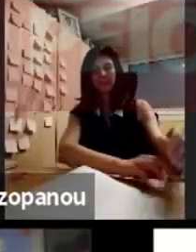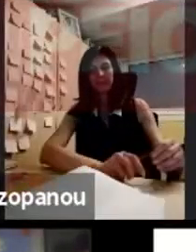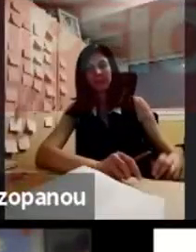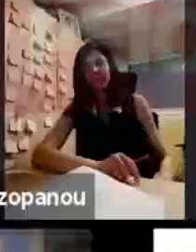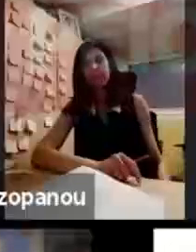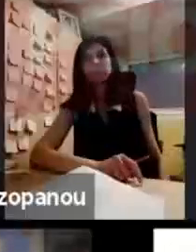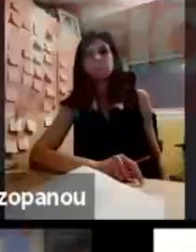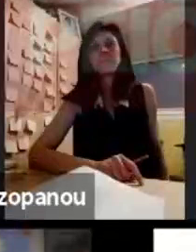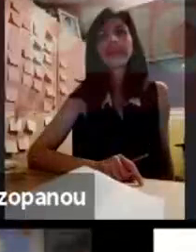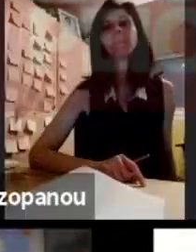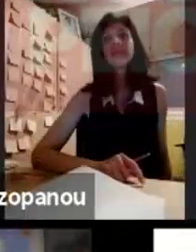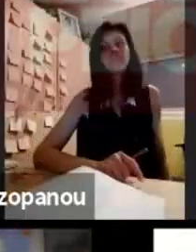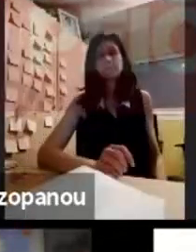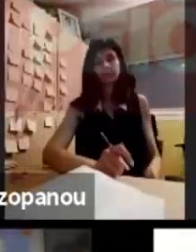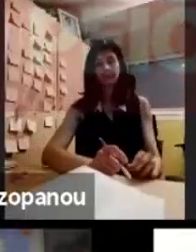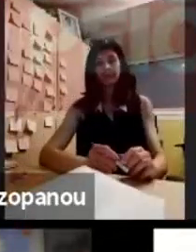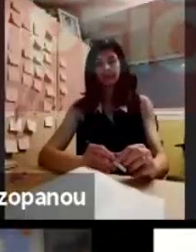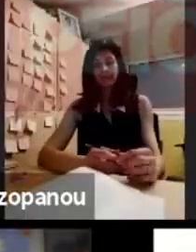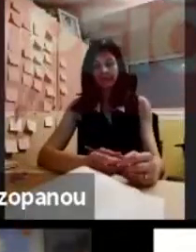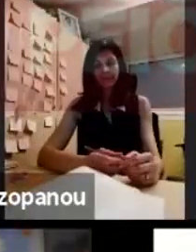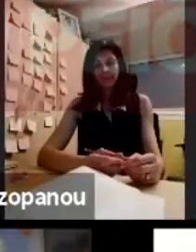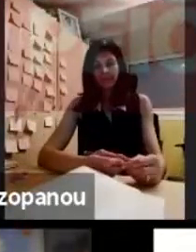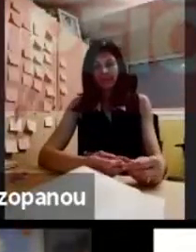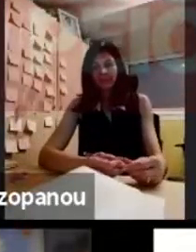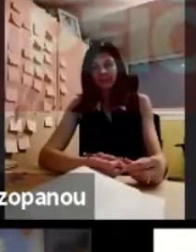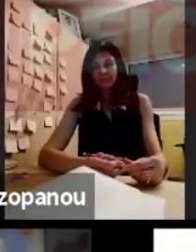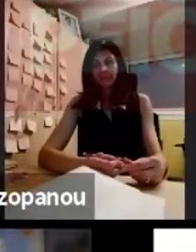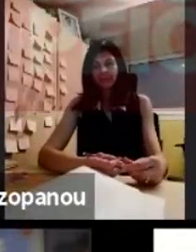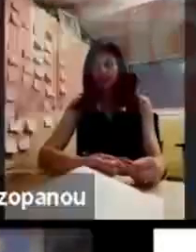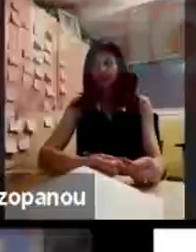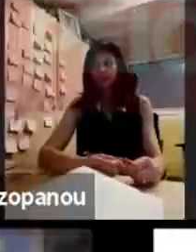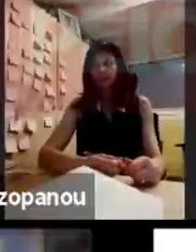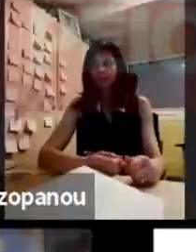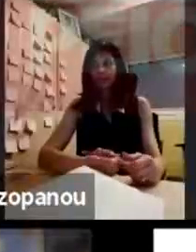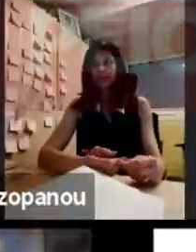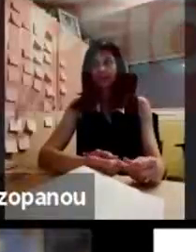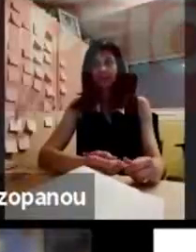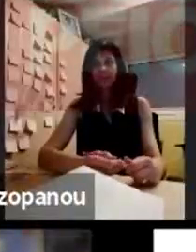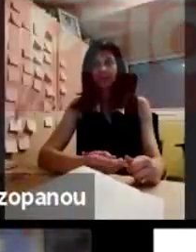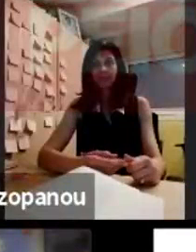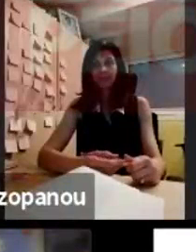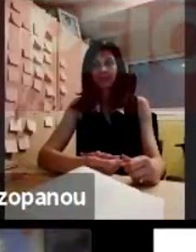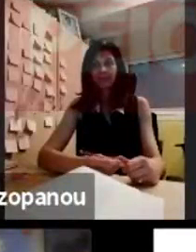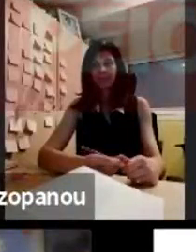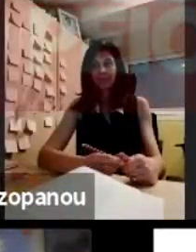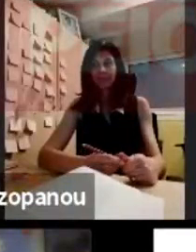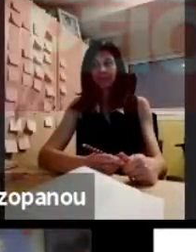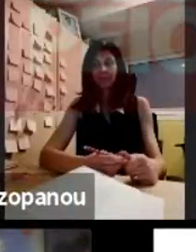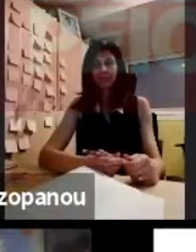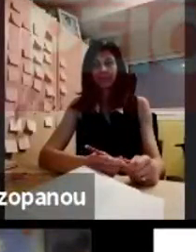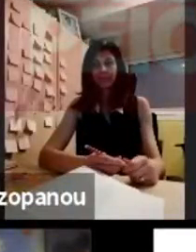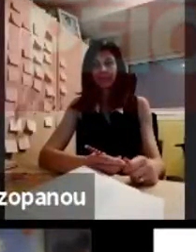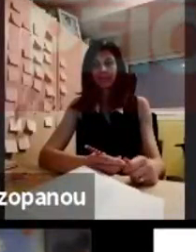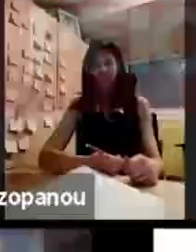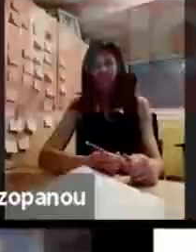υπάρχουν είναι από τους πλέον δραστήριους και αυτούς που παράγουν πολύ συγκεκριμένο έργο και πολύ αντικειμενικό έργο. Ο